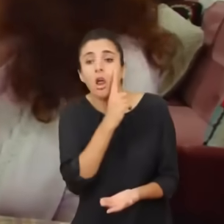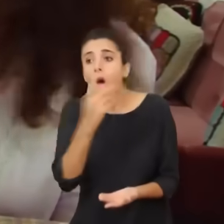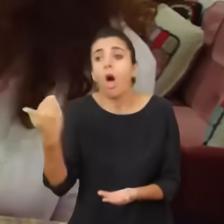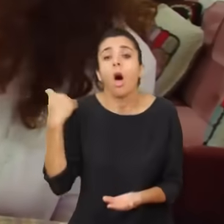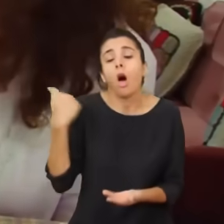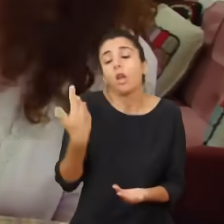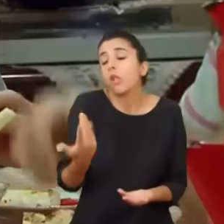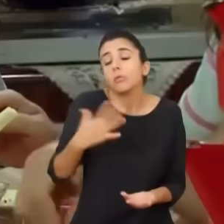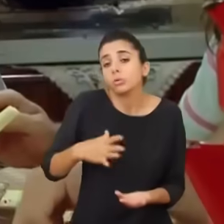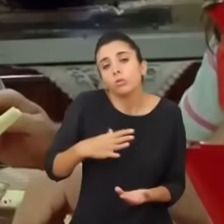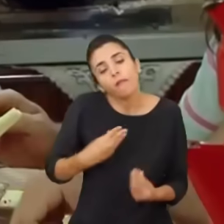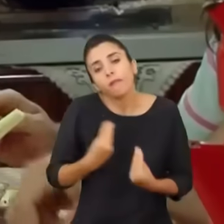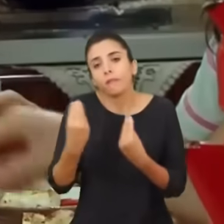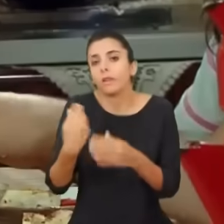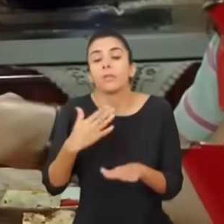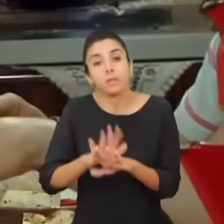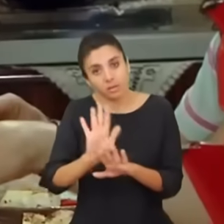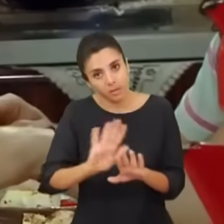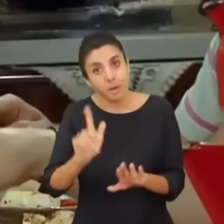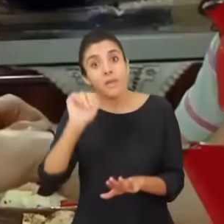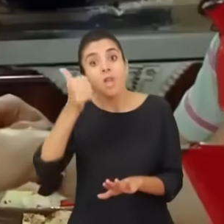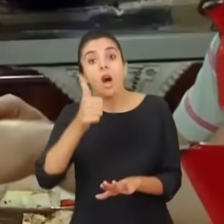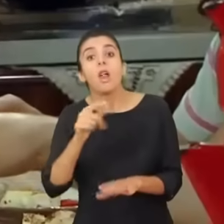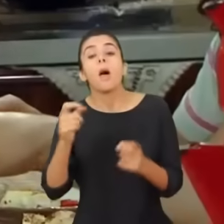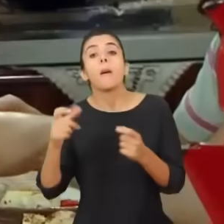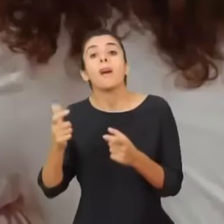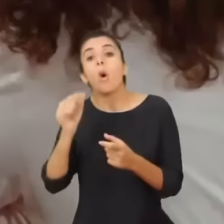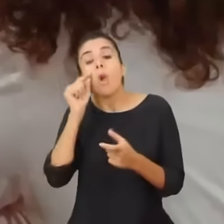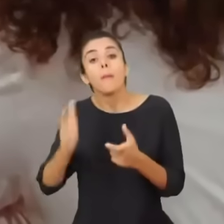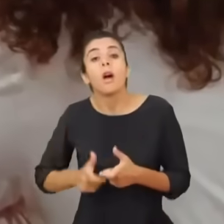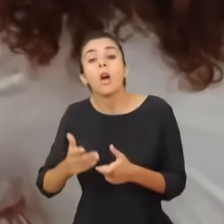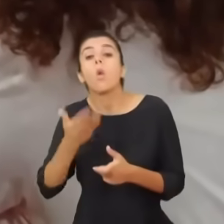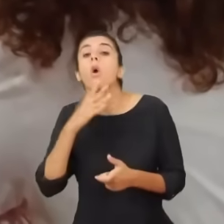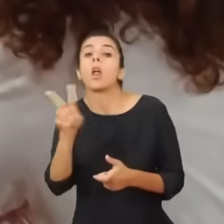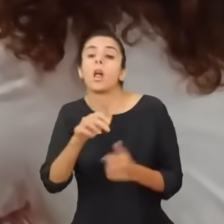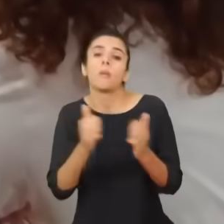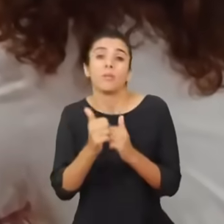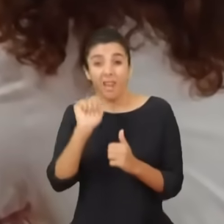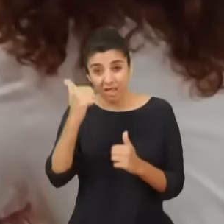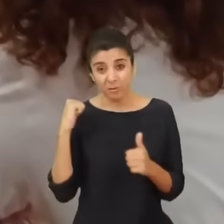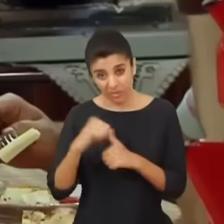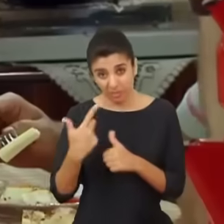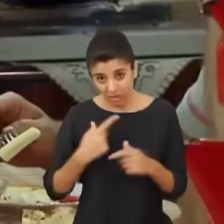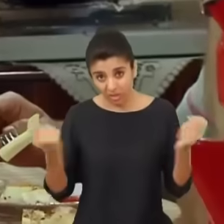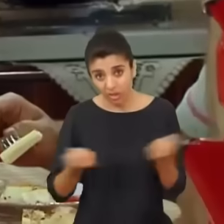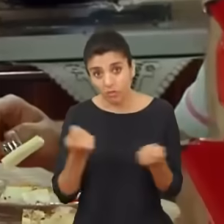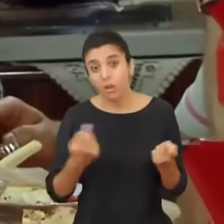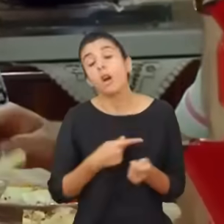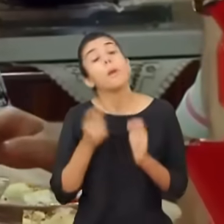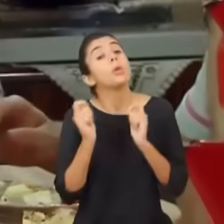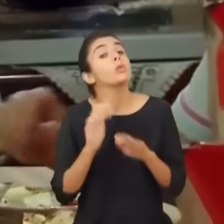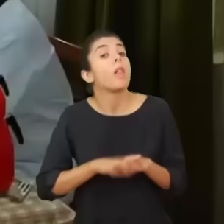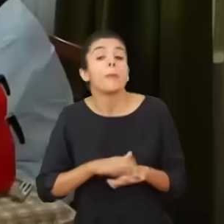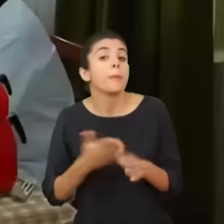ya. Ne yapalım biz değil mi Çatatoy? Tamam yarın Bekirsiz dolaşırsınız bütün her tarafı. Baba yarın da mı ya? Tabii